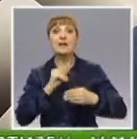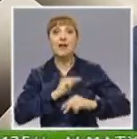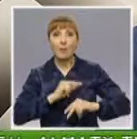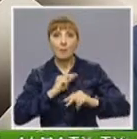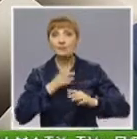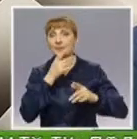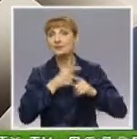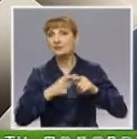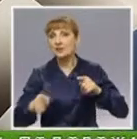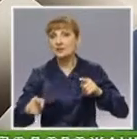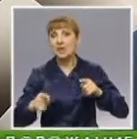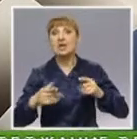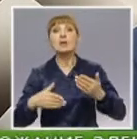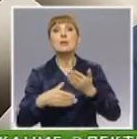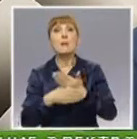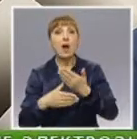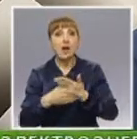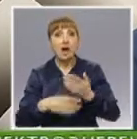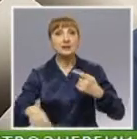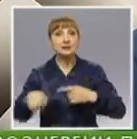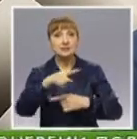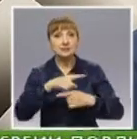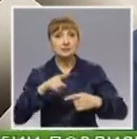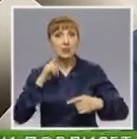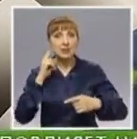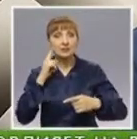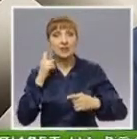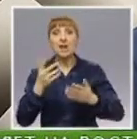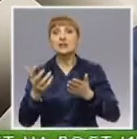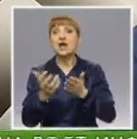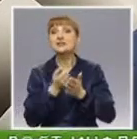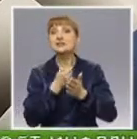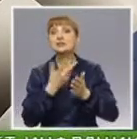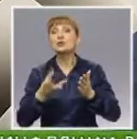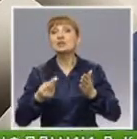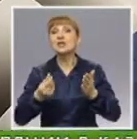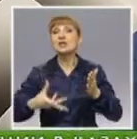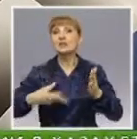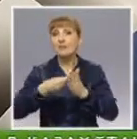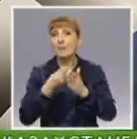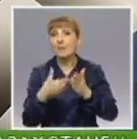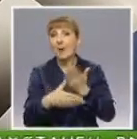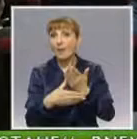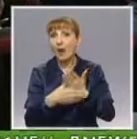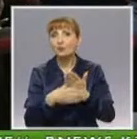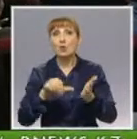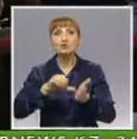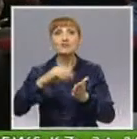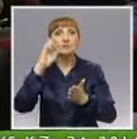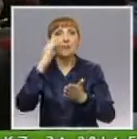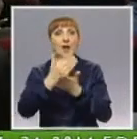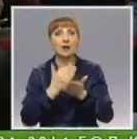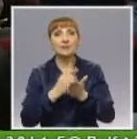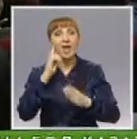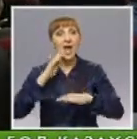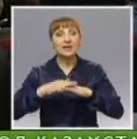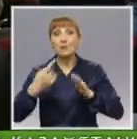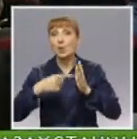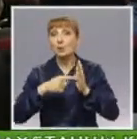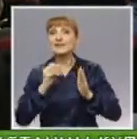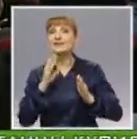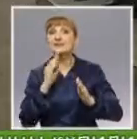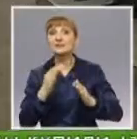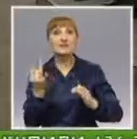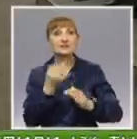всего периода и помогать им находить инвесторов, участвовать в каких-то государственных программах. Аким города Алматы Ахмеджан Есимов